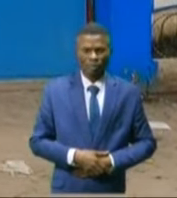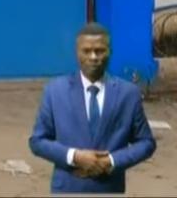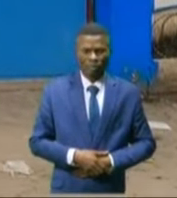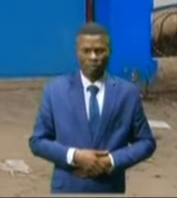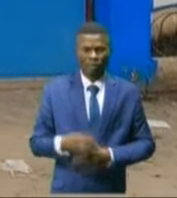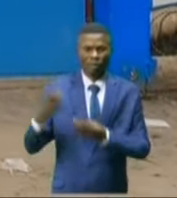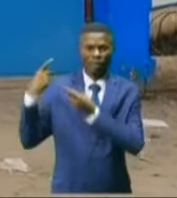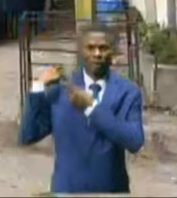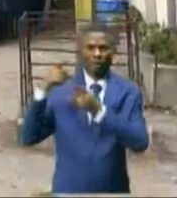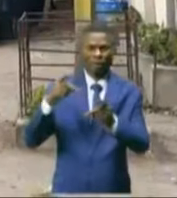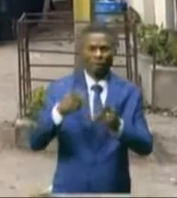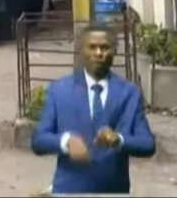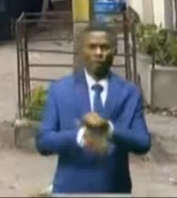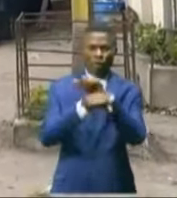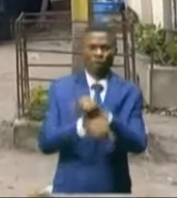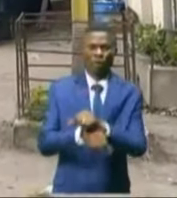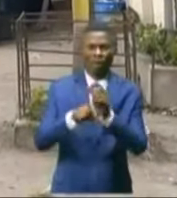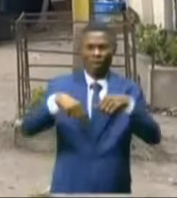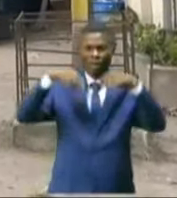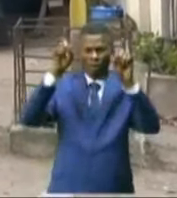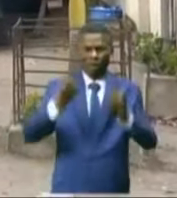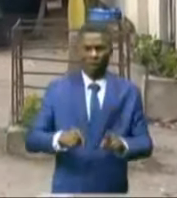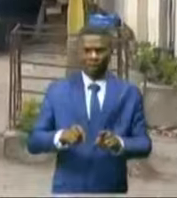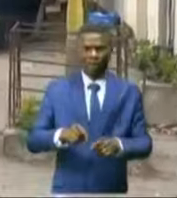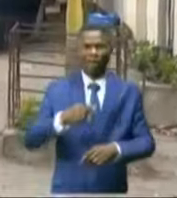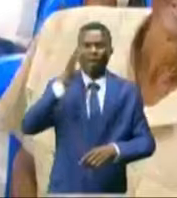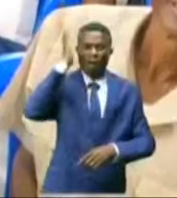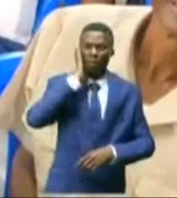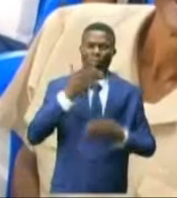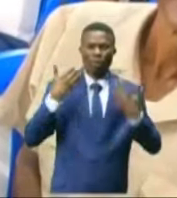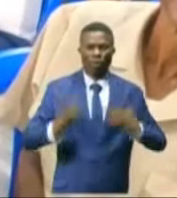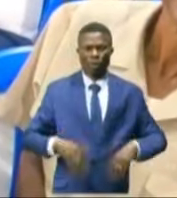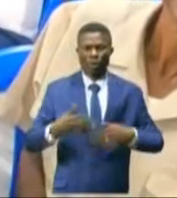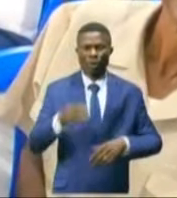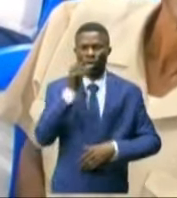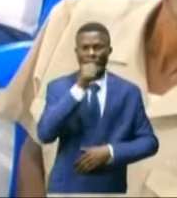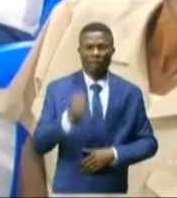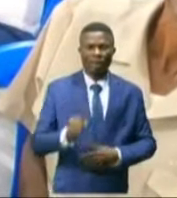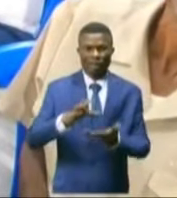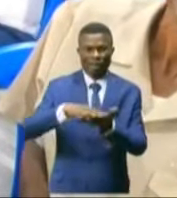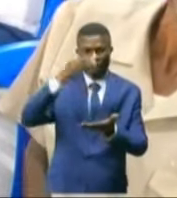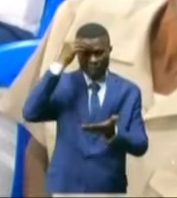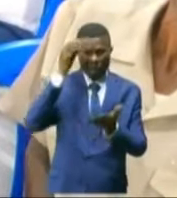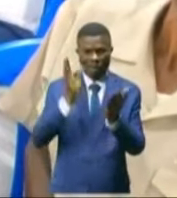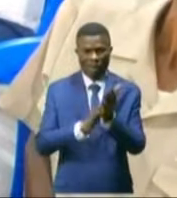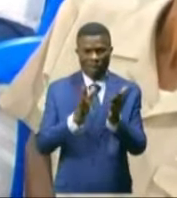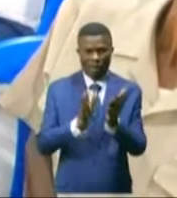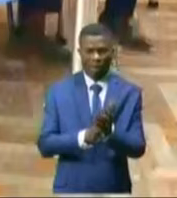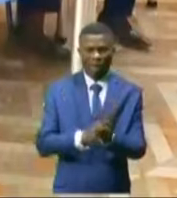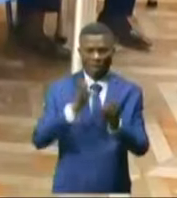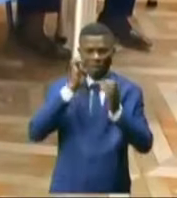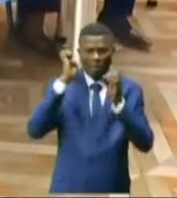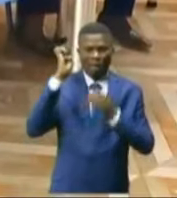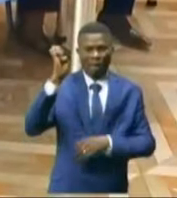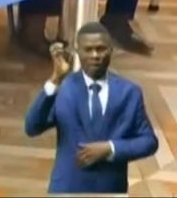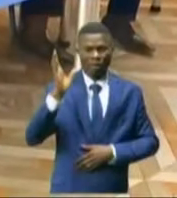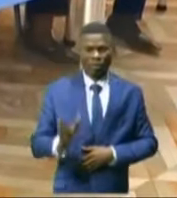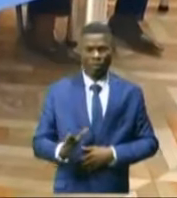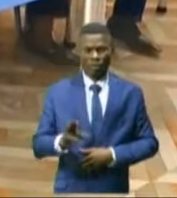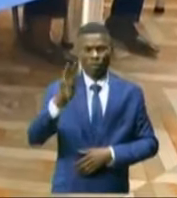C'est devenu une tradition annuelle, l'échange de vœux. Les anciens élèves du collège évangélique